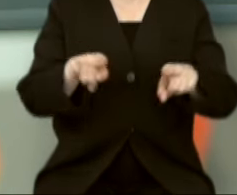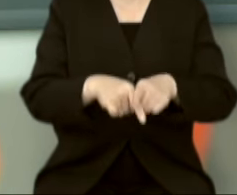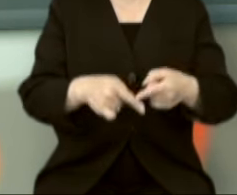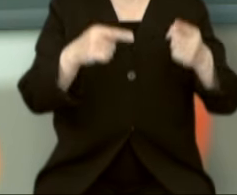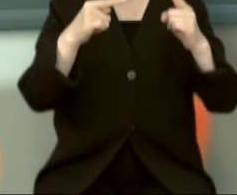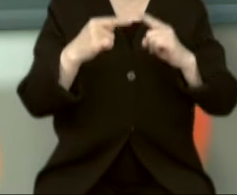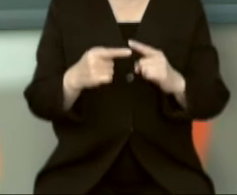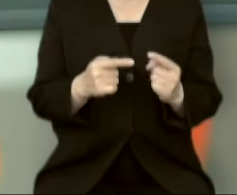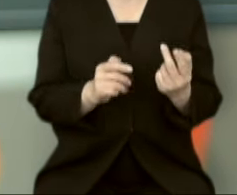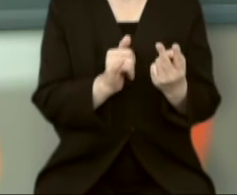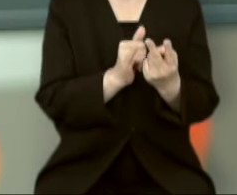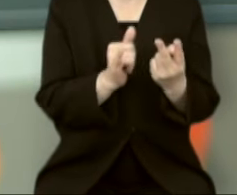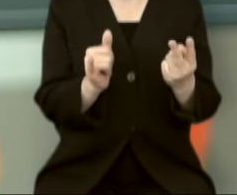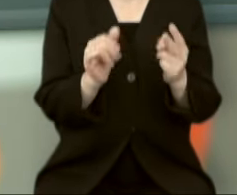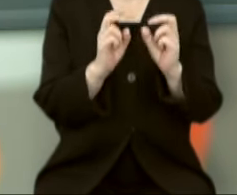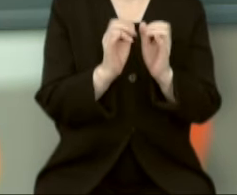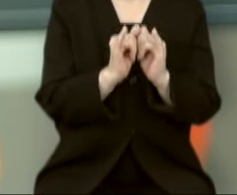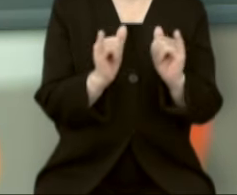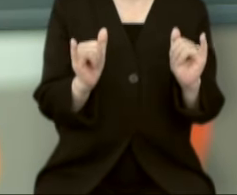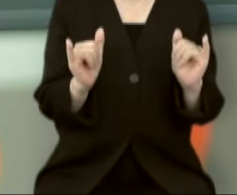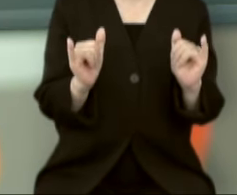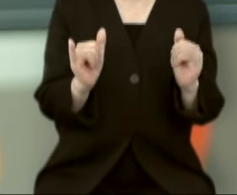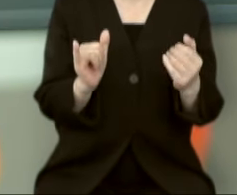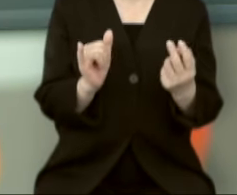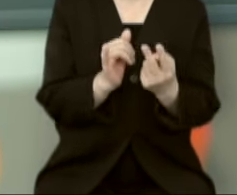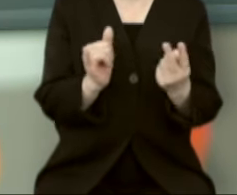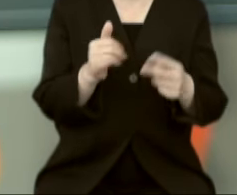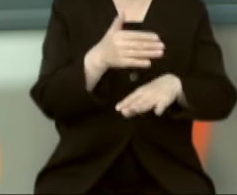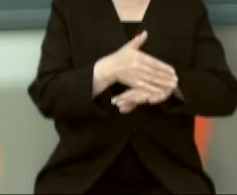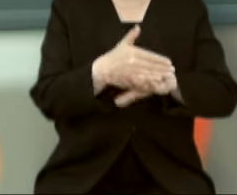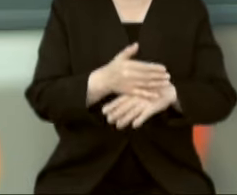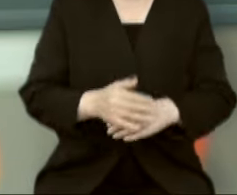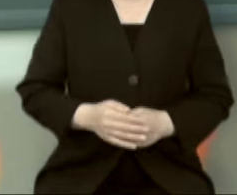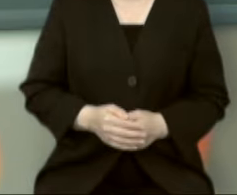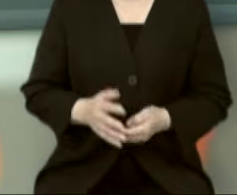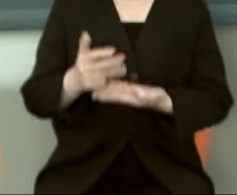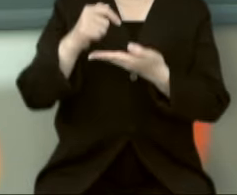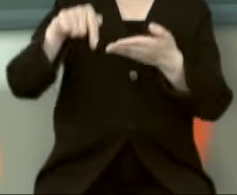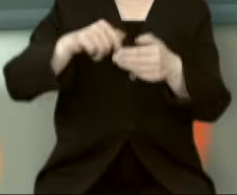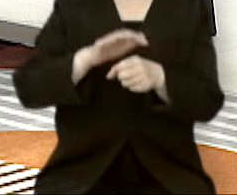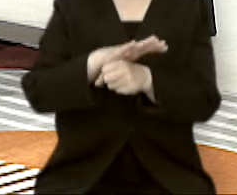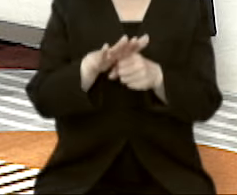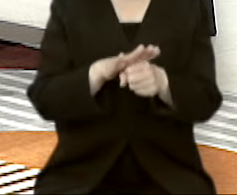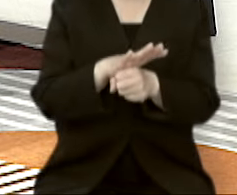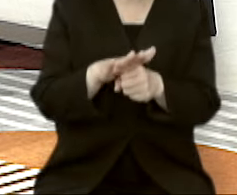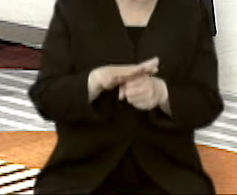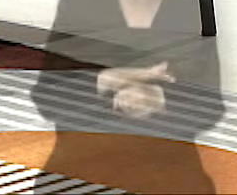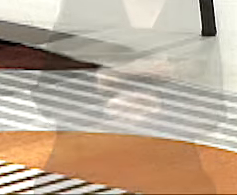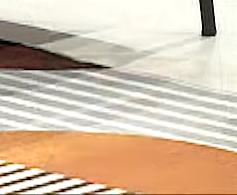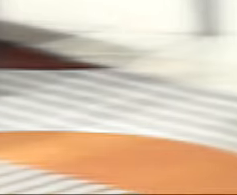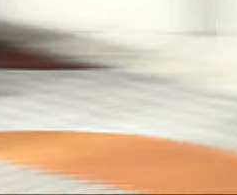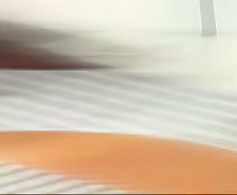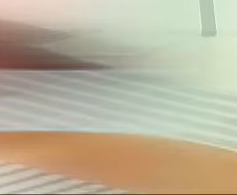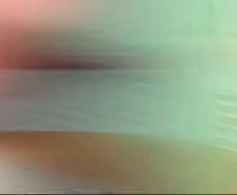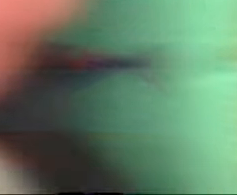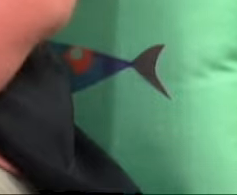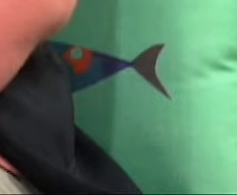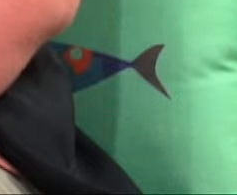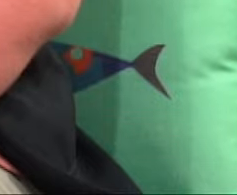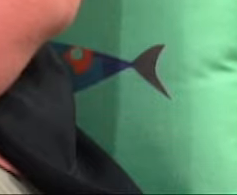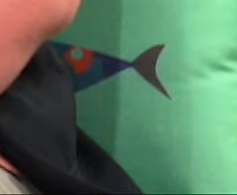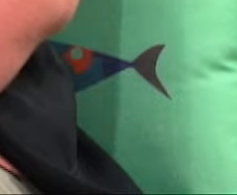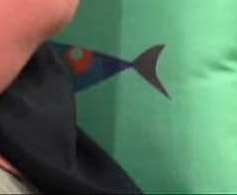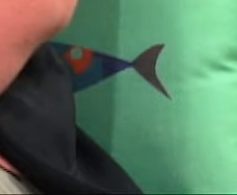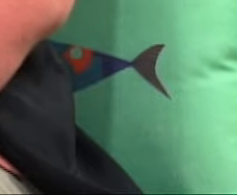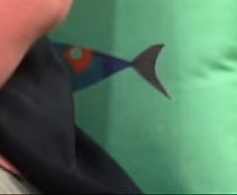해 주신 우리 로스길 선교사님, 변상희 선교사님 감사드리고 주님 안에서 사랑합니다. 네, 사랑합니다.